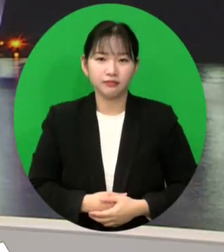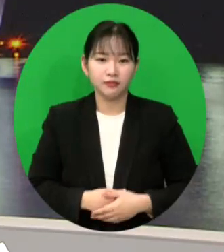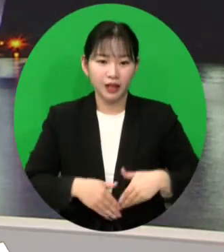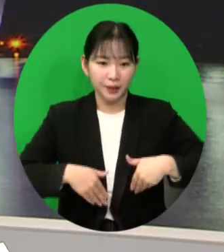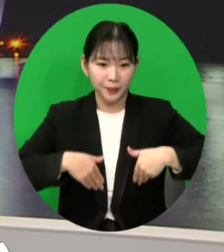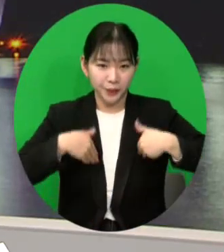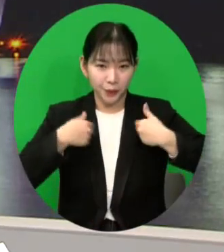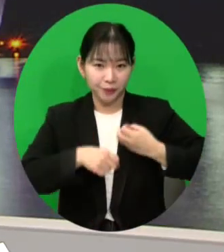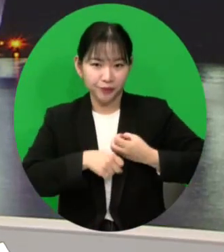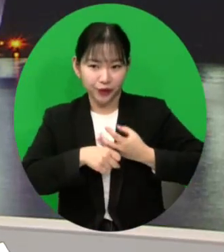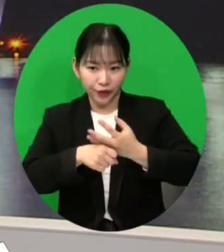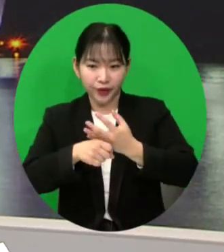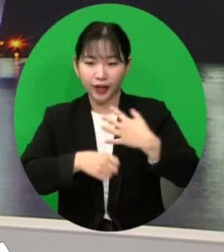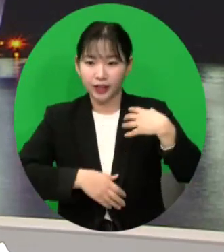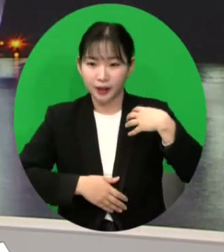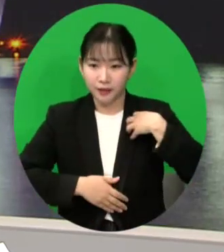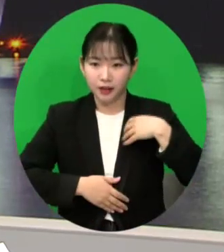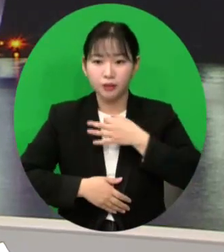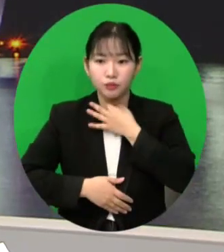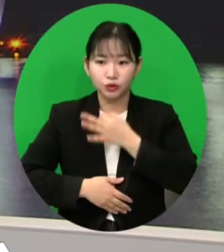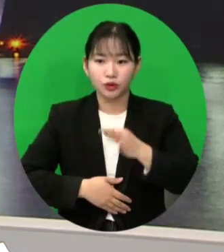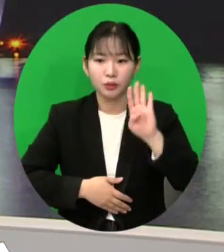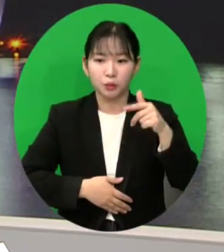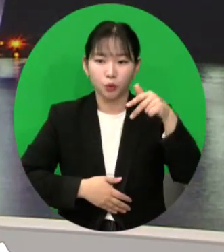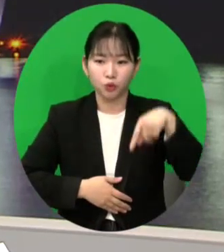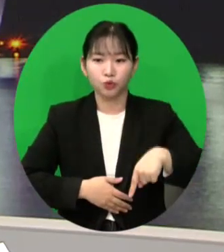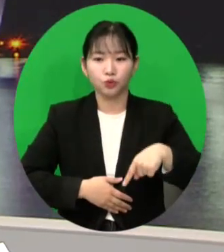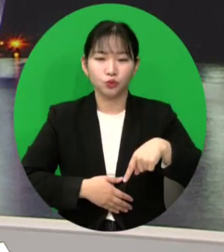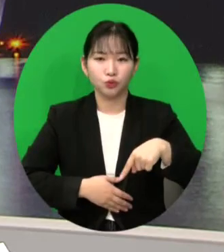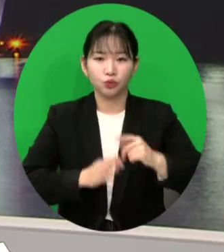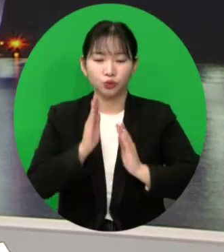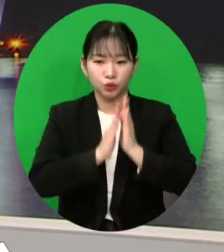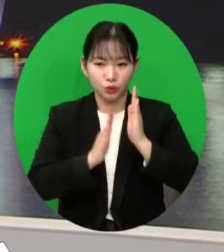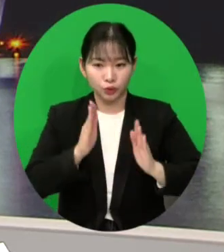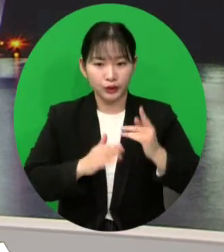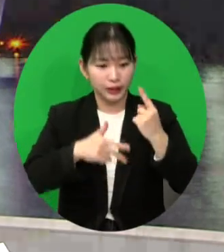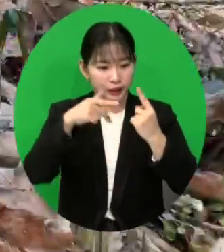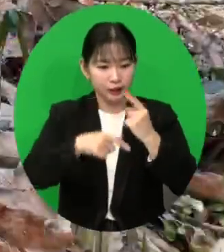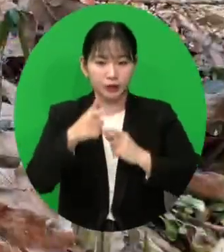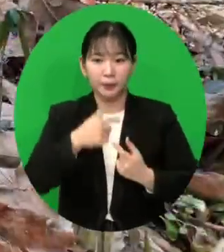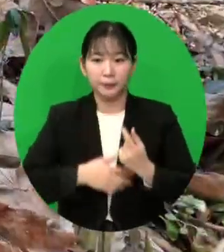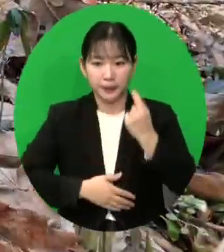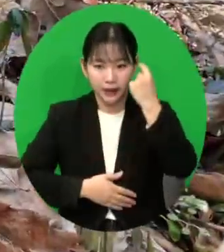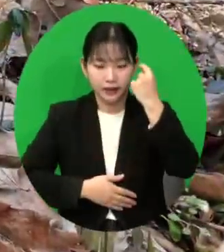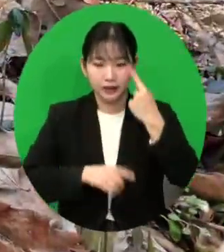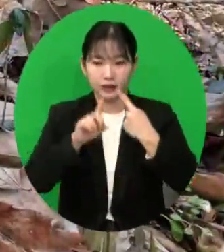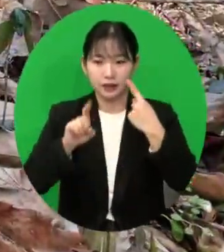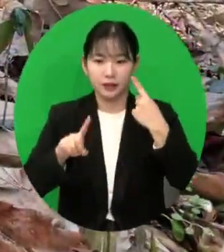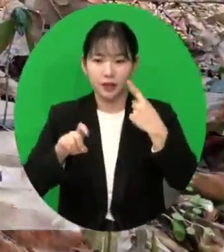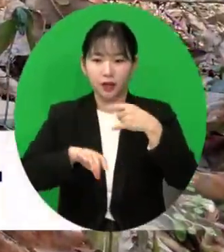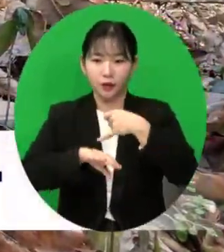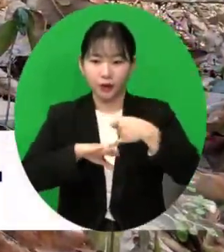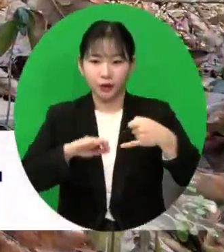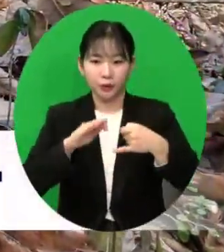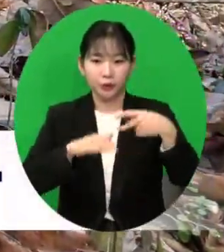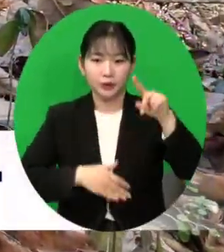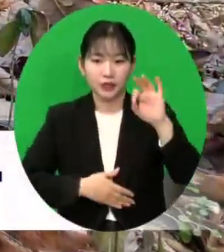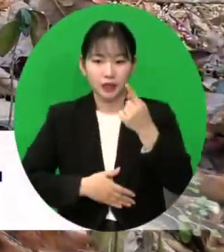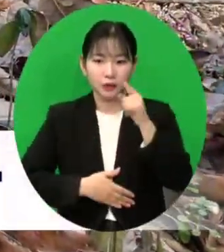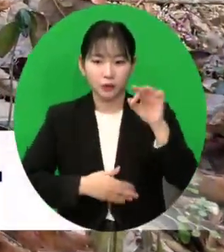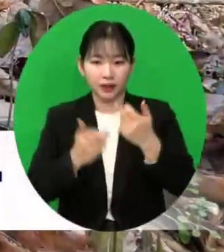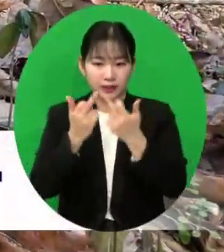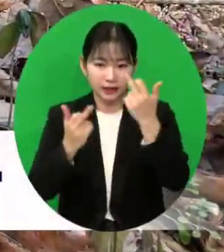봄의 전령사로 불리는 복수초가 지난해보다 일주일 빠른 지난 11에 완도 상왕산 중턱의